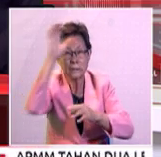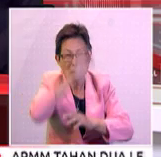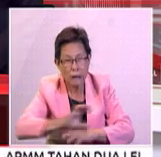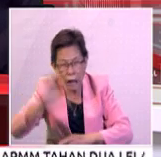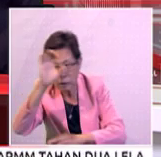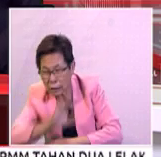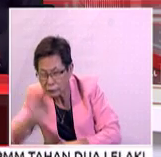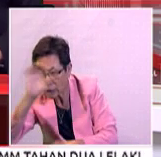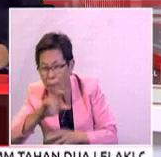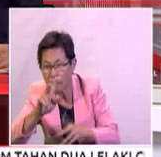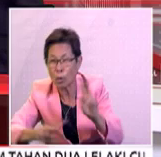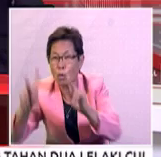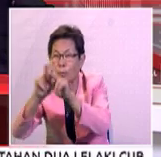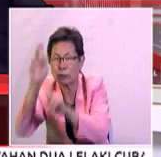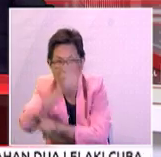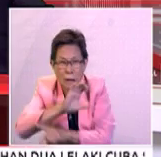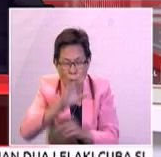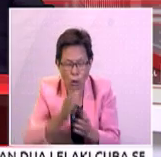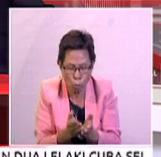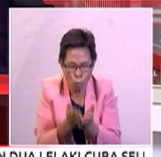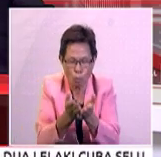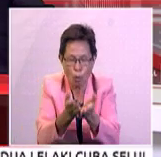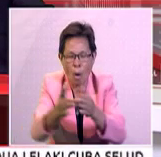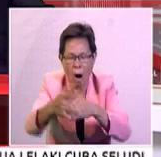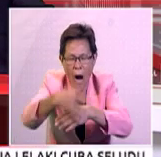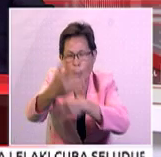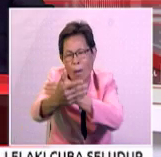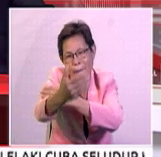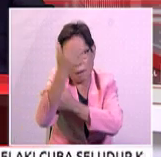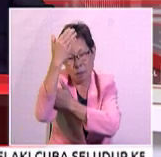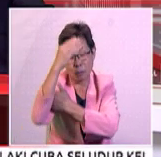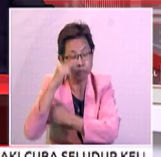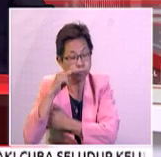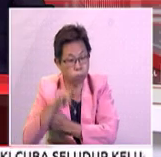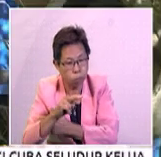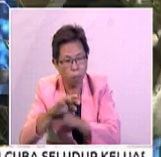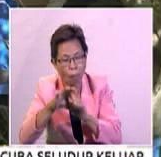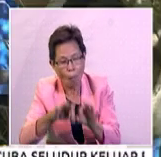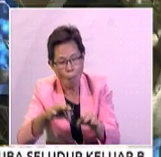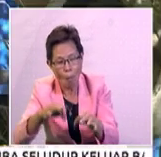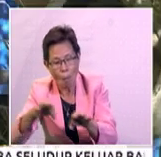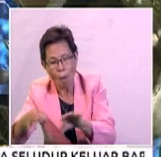gerakan mencarinya menggunakan bot sejak awal pagi.